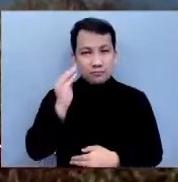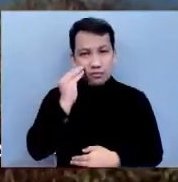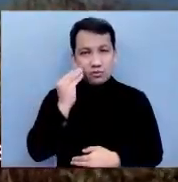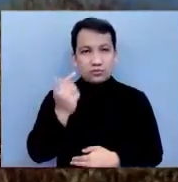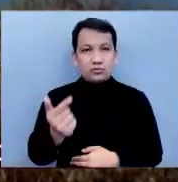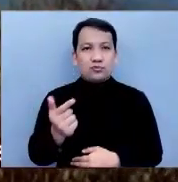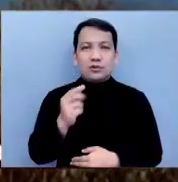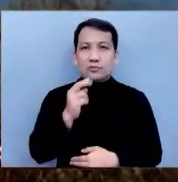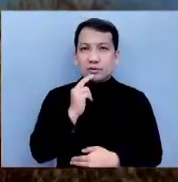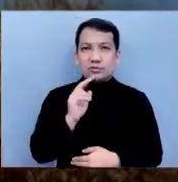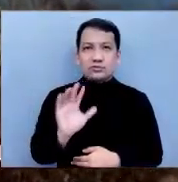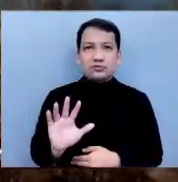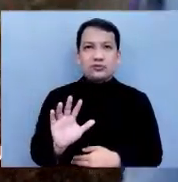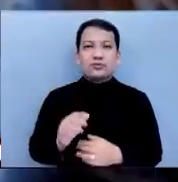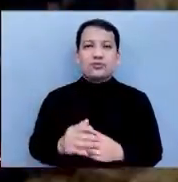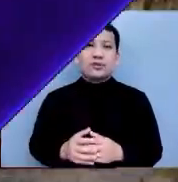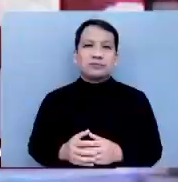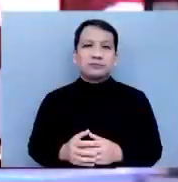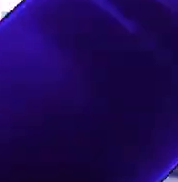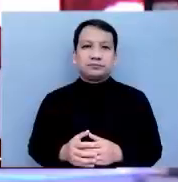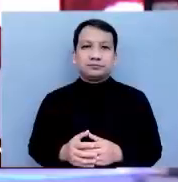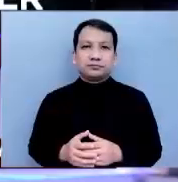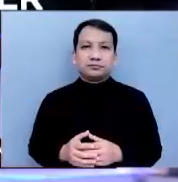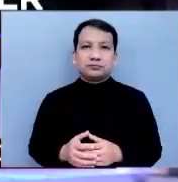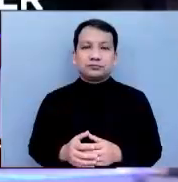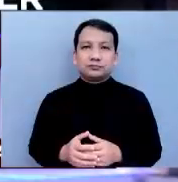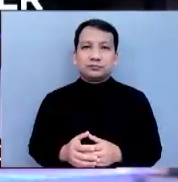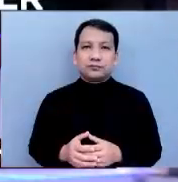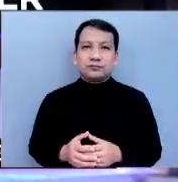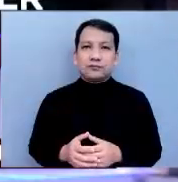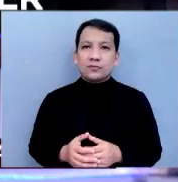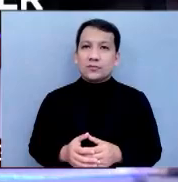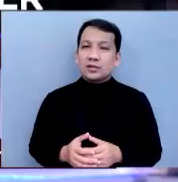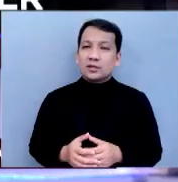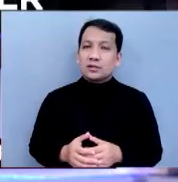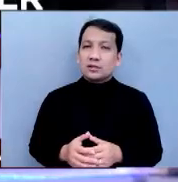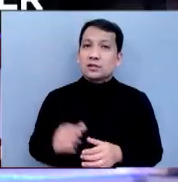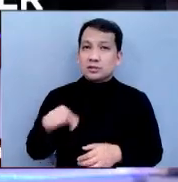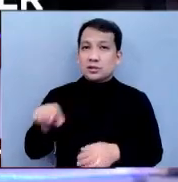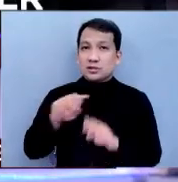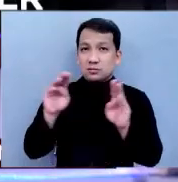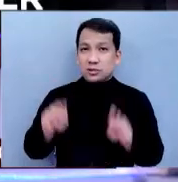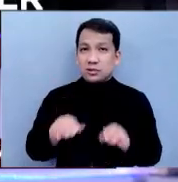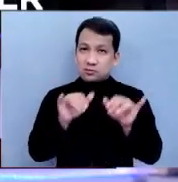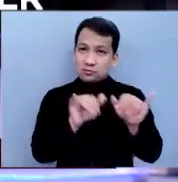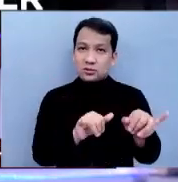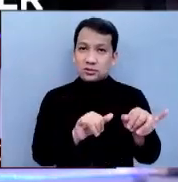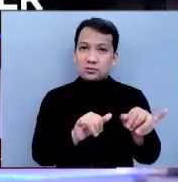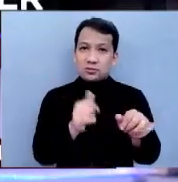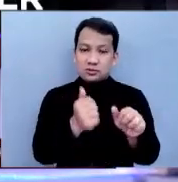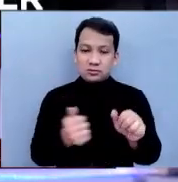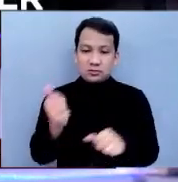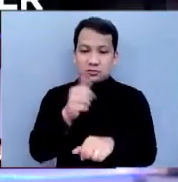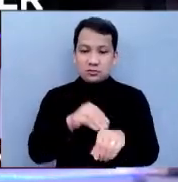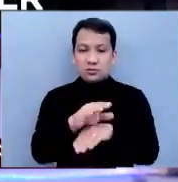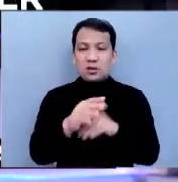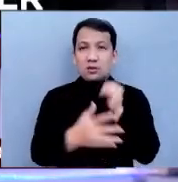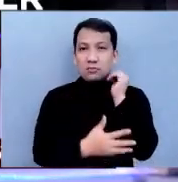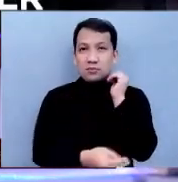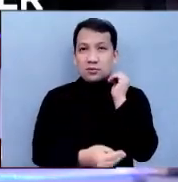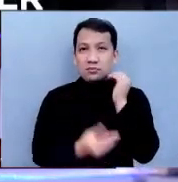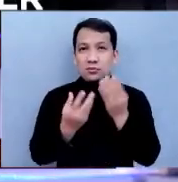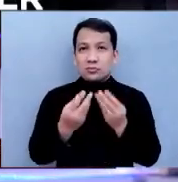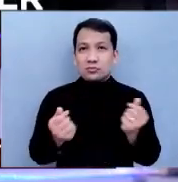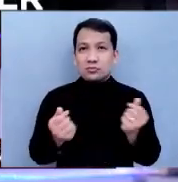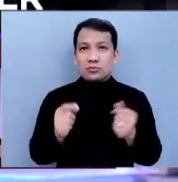Mon Gualvez, News 5! Nanindigan ng palasyo na mananatiling Presidential Advisor for Poverty Alleviation si